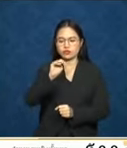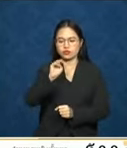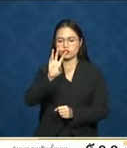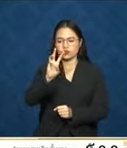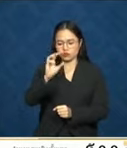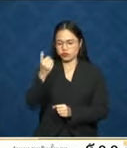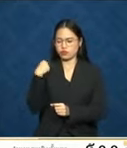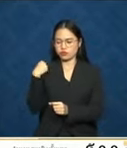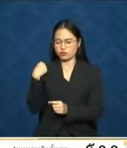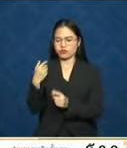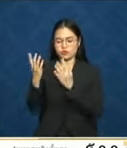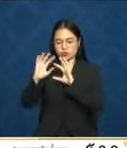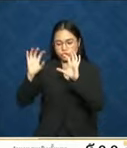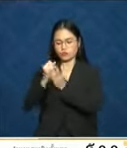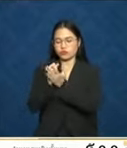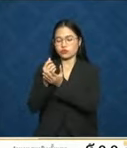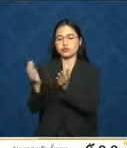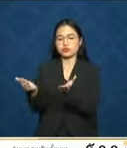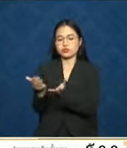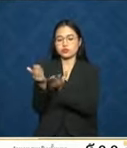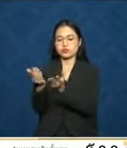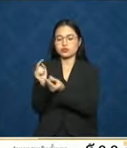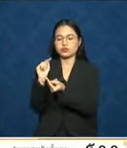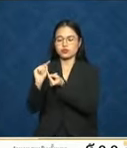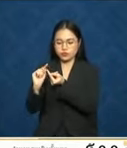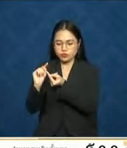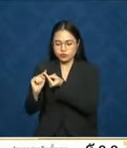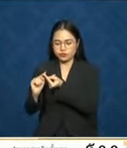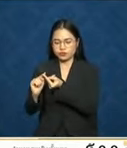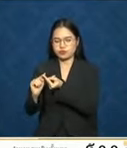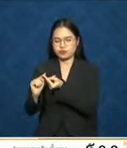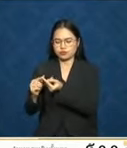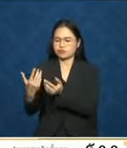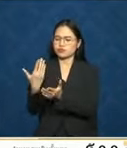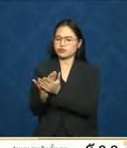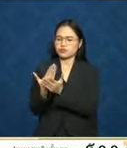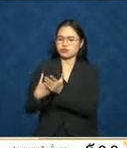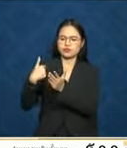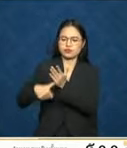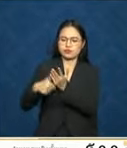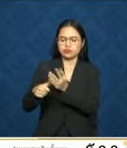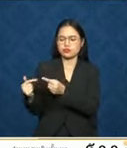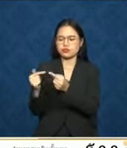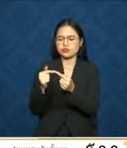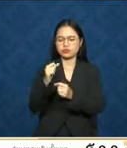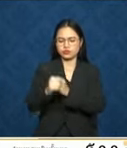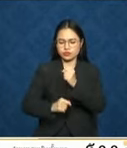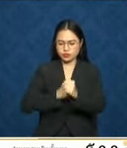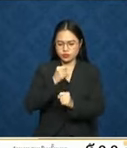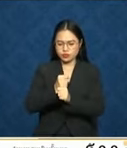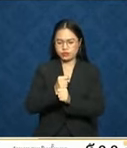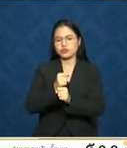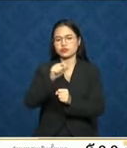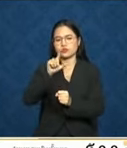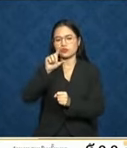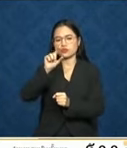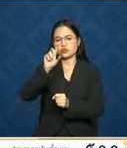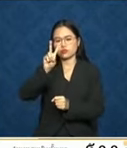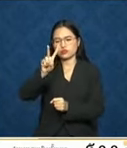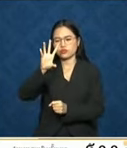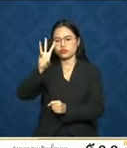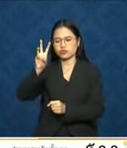ประมาณร่วม500กลุ่มซึ่งก็ต่อภาษีทุกปีนะครับเข้าตามหลักเกณฑ์แม้ปี60จะปรับจากต่อปีต่อปีเป็น3ปีทีก็ไม่มีปัญ